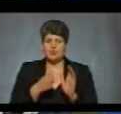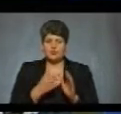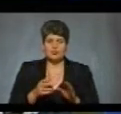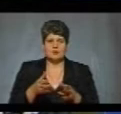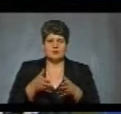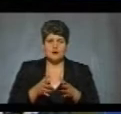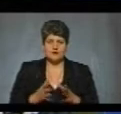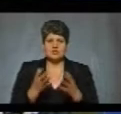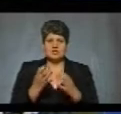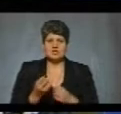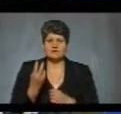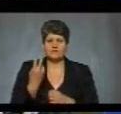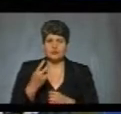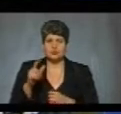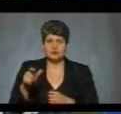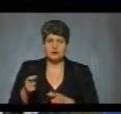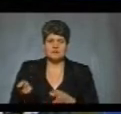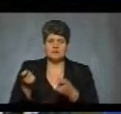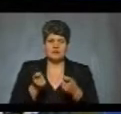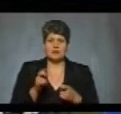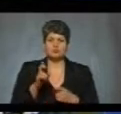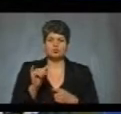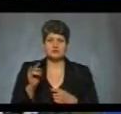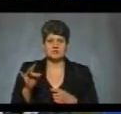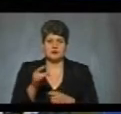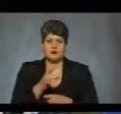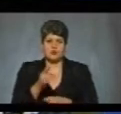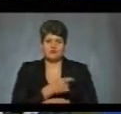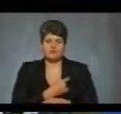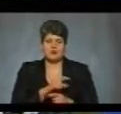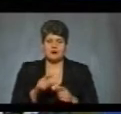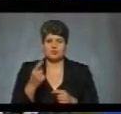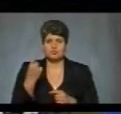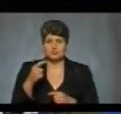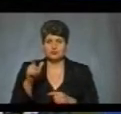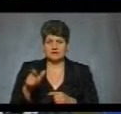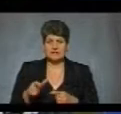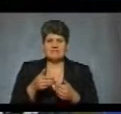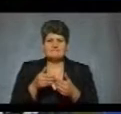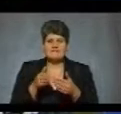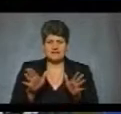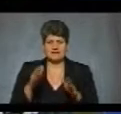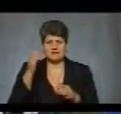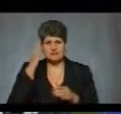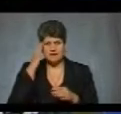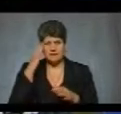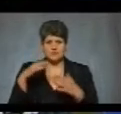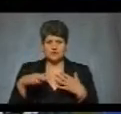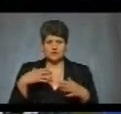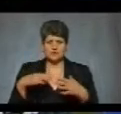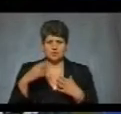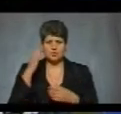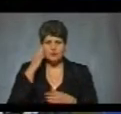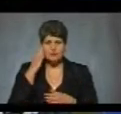Ще 2 пасажирів доправили до Бучацької центральної районної лікарні. В одного з пасажирів відкрита черепно-мозкова травма, струс головного